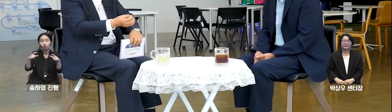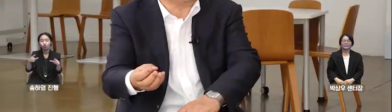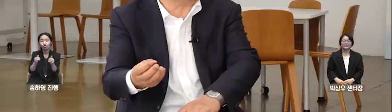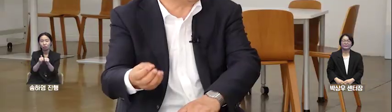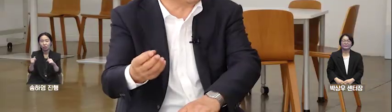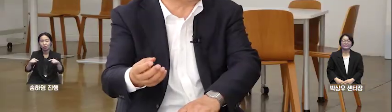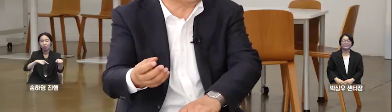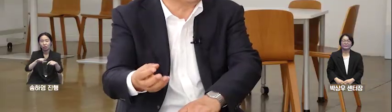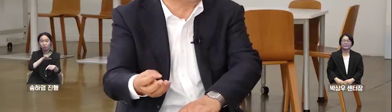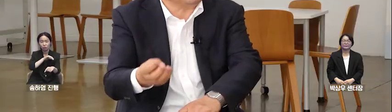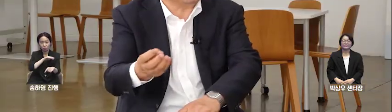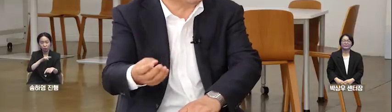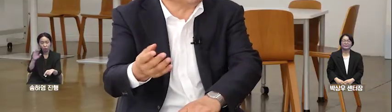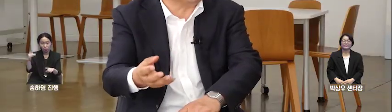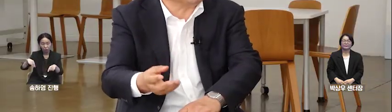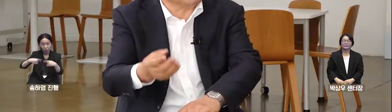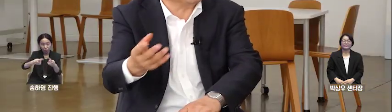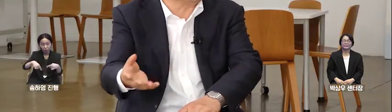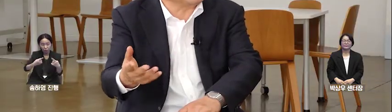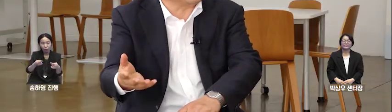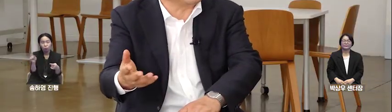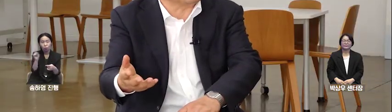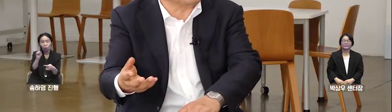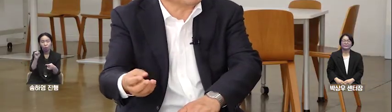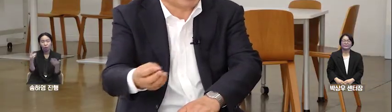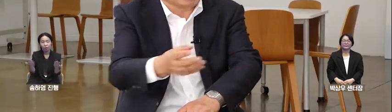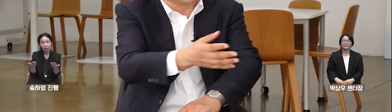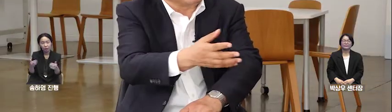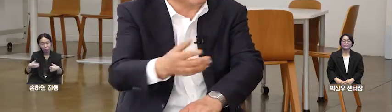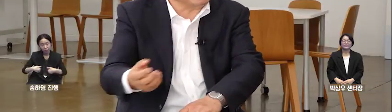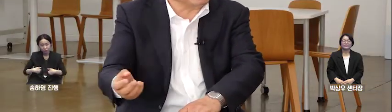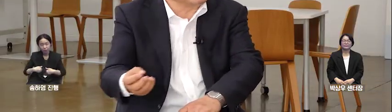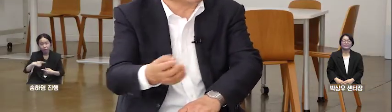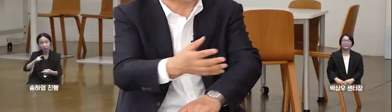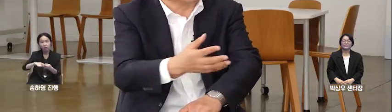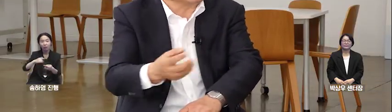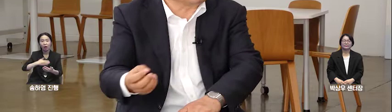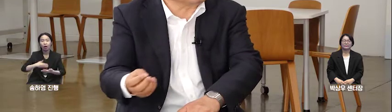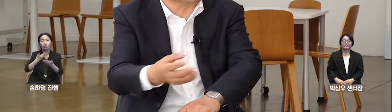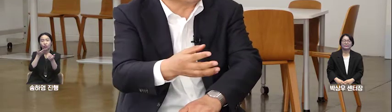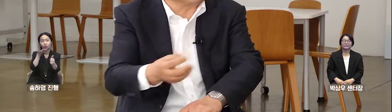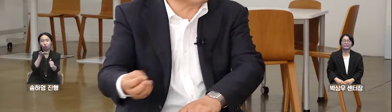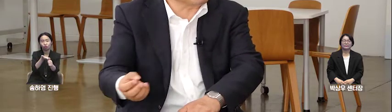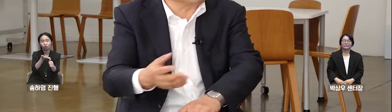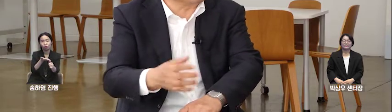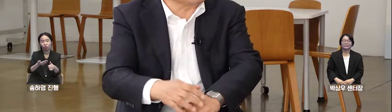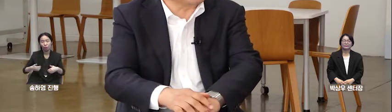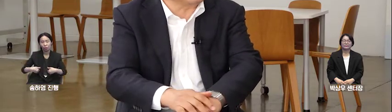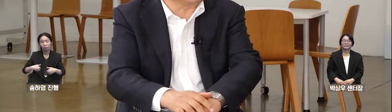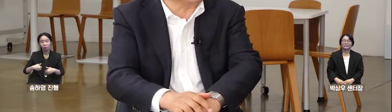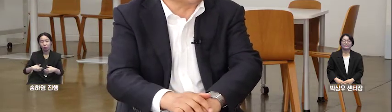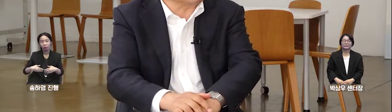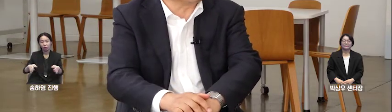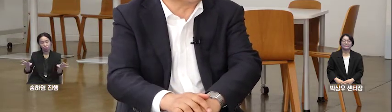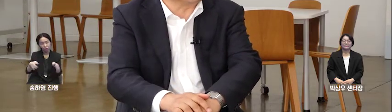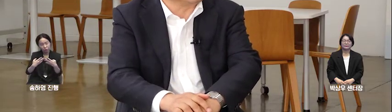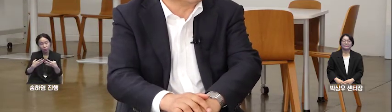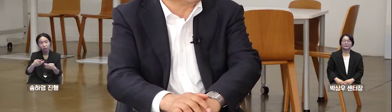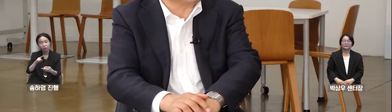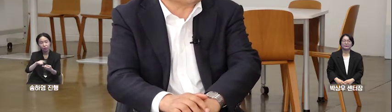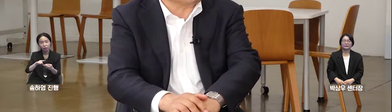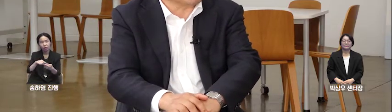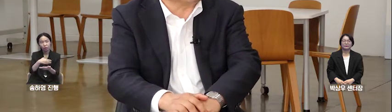주민자치 위원이 되고 위원이 된 분들은 무슨 일을 해야 되고 그 옛날 동사무소하고 어떻게 협력을 해야 되는지 뭐 이런